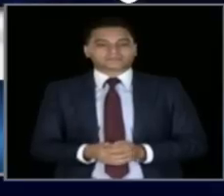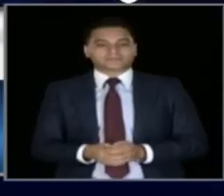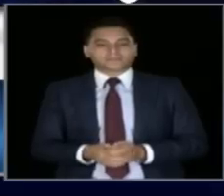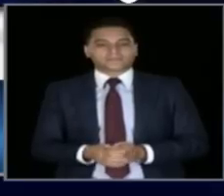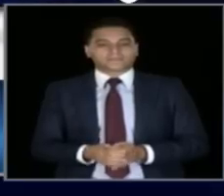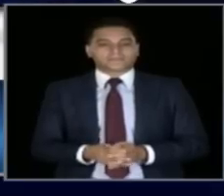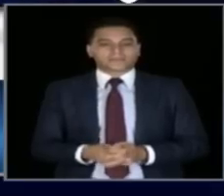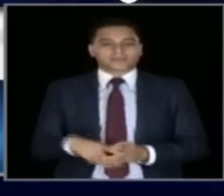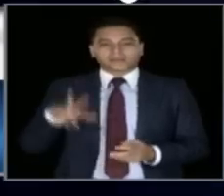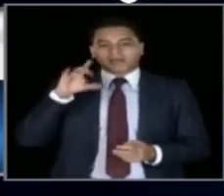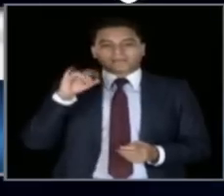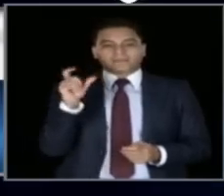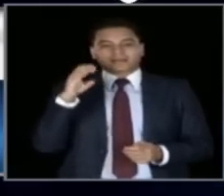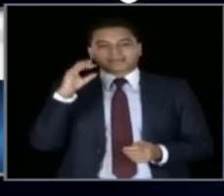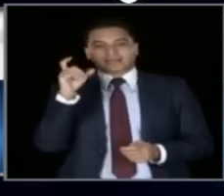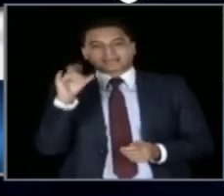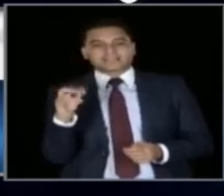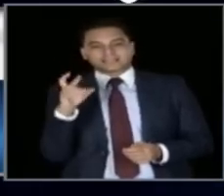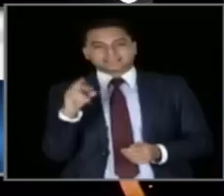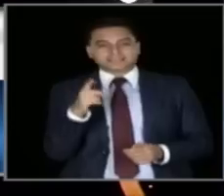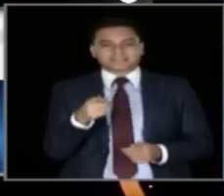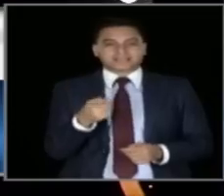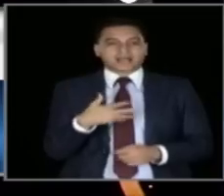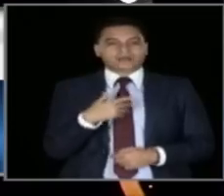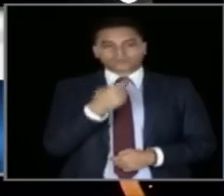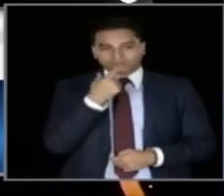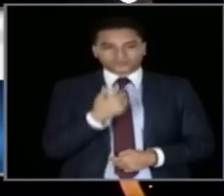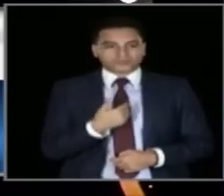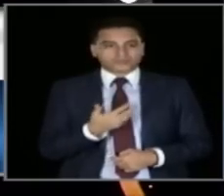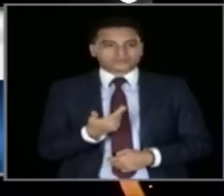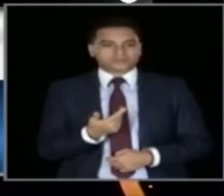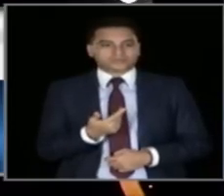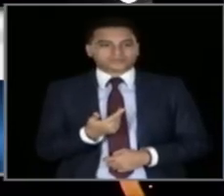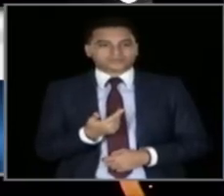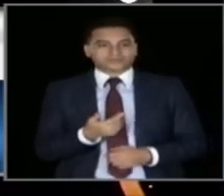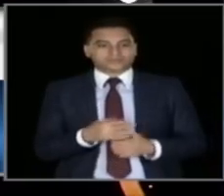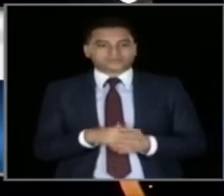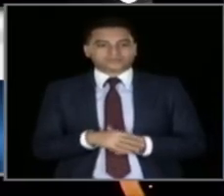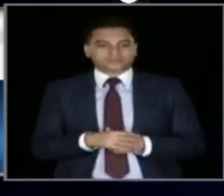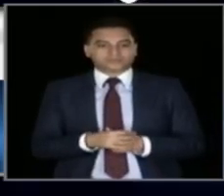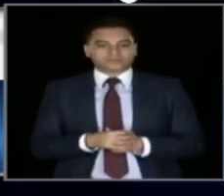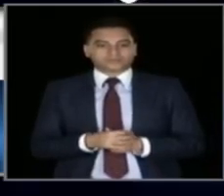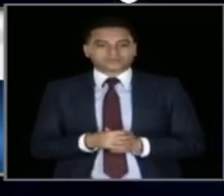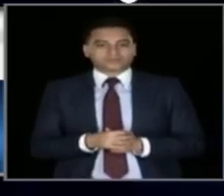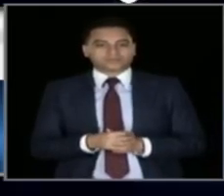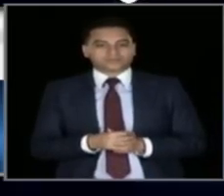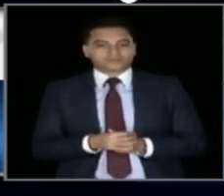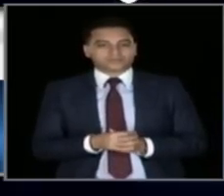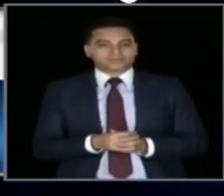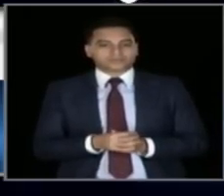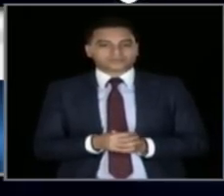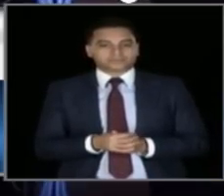منجنيز ان شاء الله. علاء عبد الاوي كنت عايزه ليه؟ لا انا كنت اقول منجنيز برضو. اهو